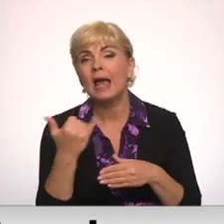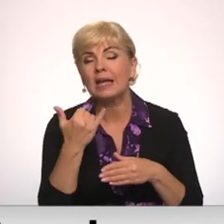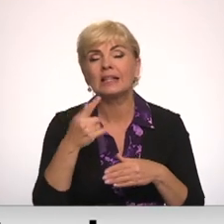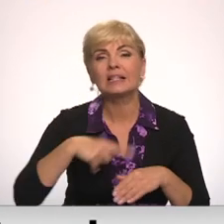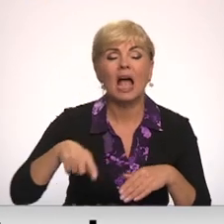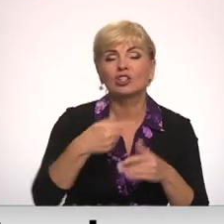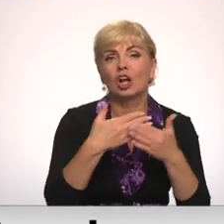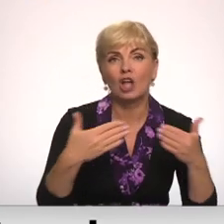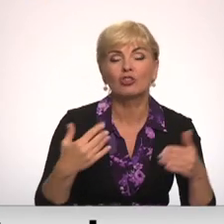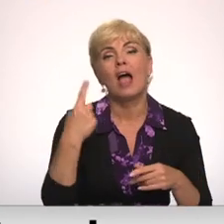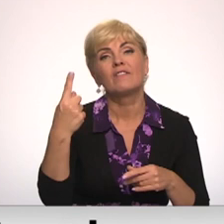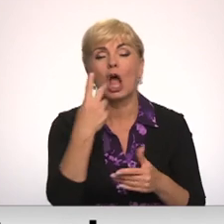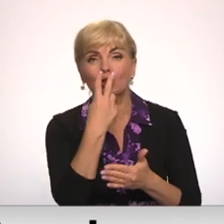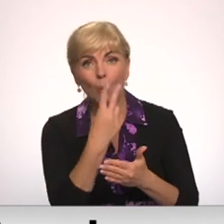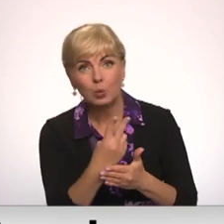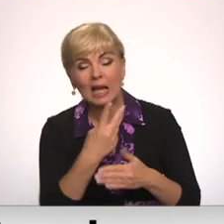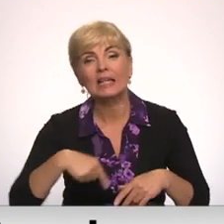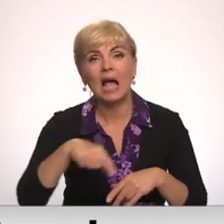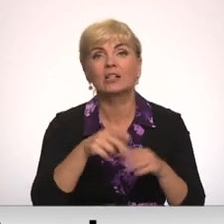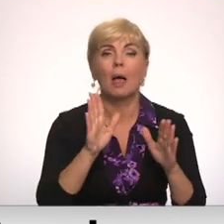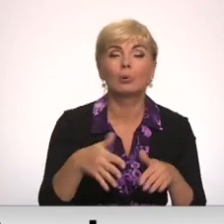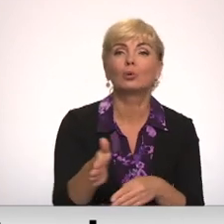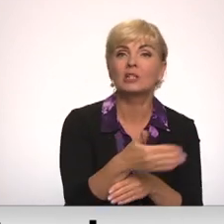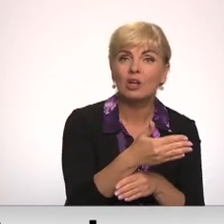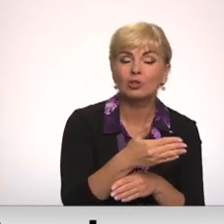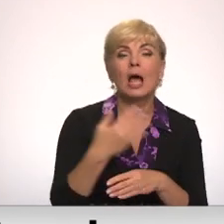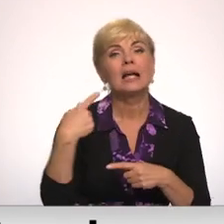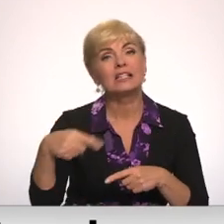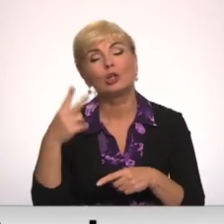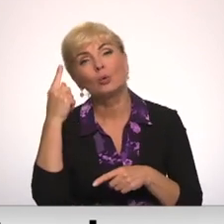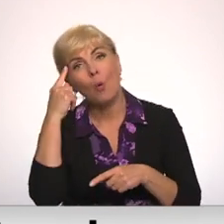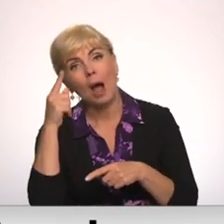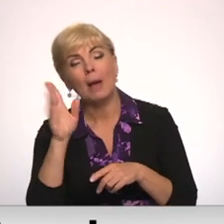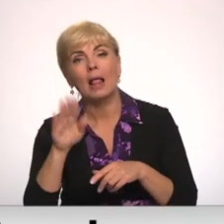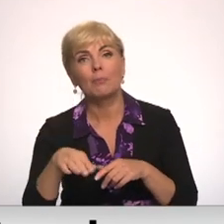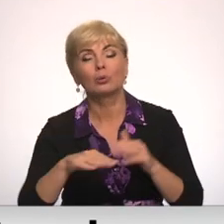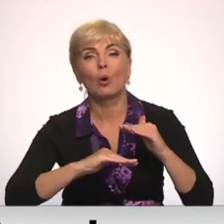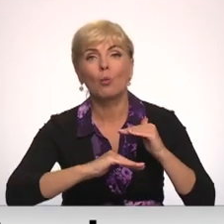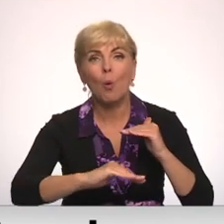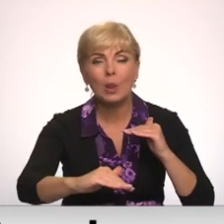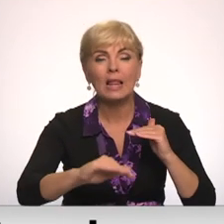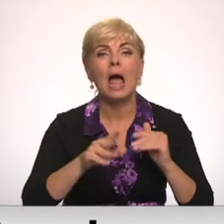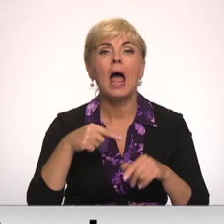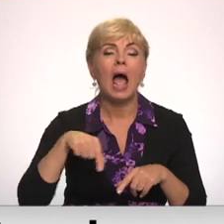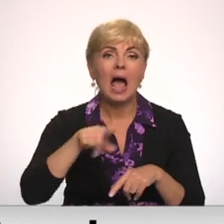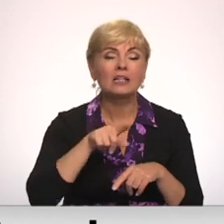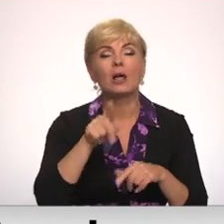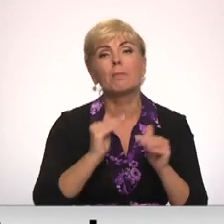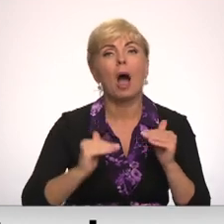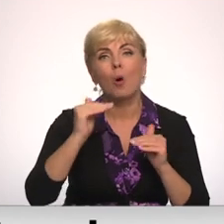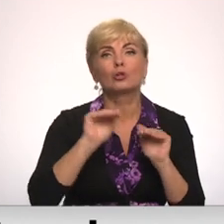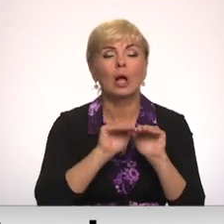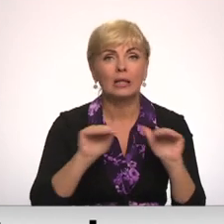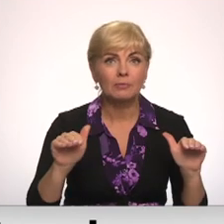Ja. Viens uzskata, ka ezers ir tāpēc, lai būtu zivis, ja, citi uzskata tāpēc, lai būtu putne. Un trešais uzskata, ka ezerā ir paaugsts līmenis, jo